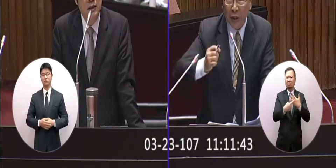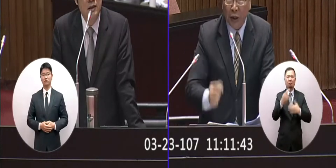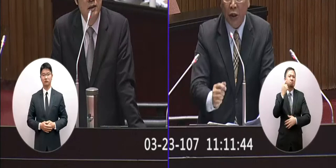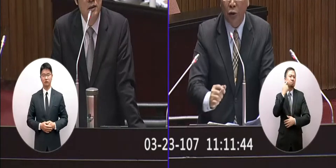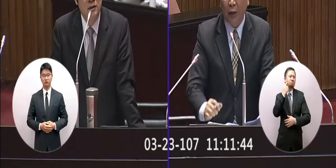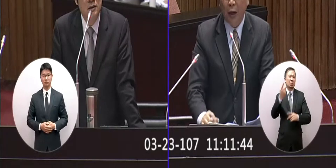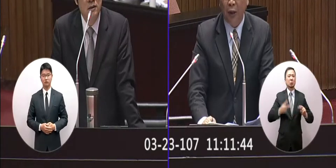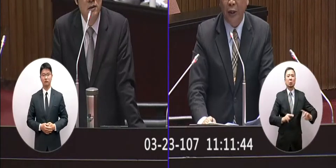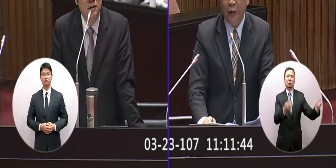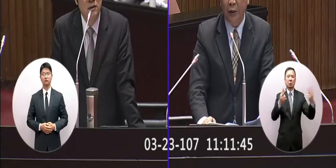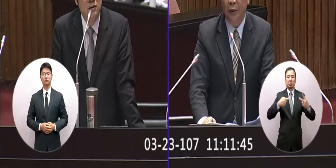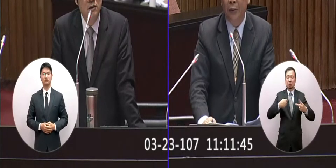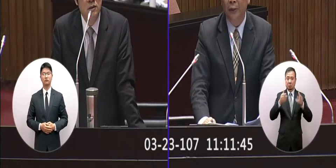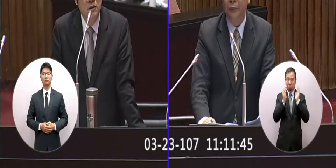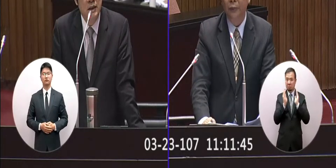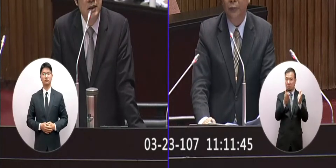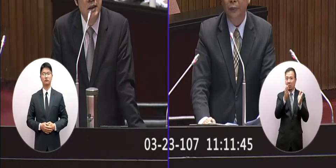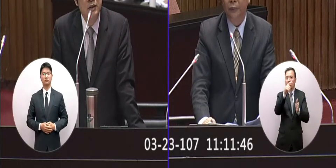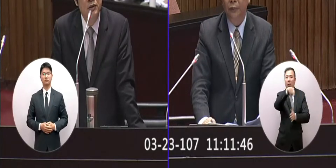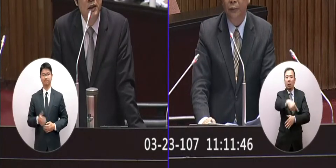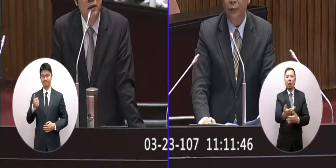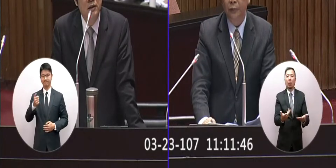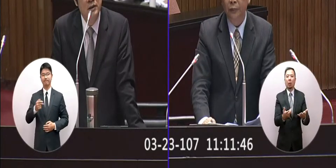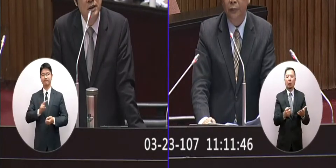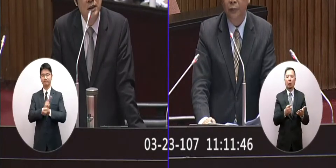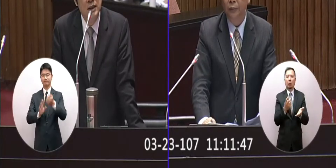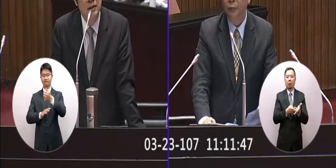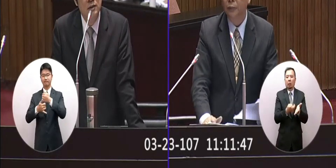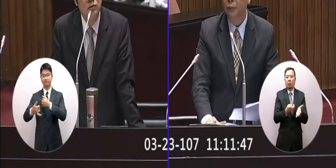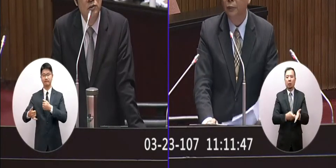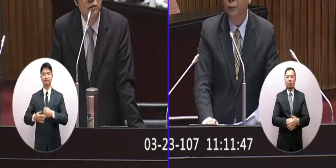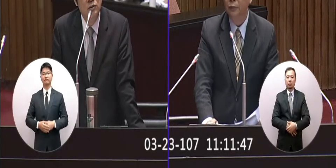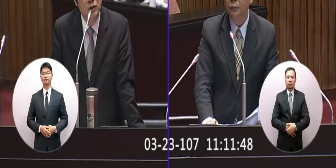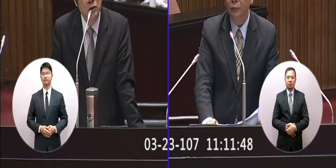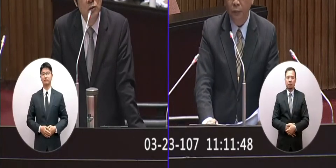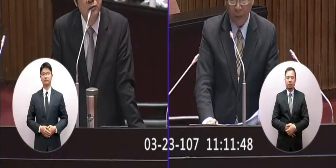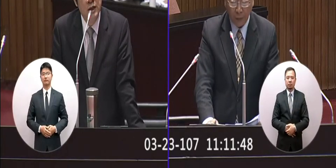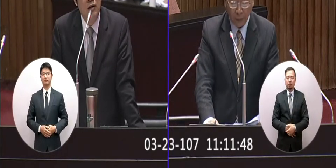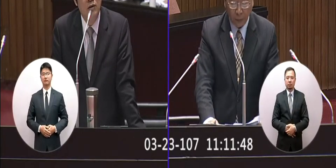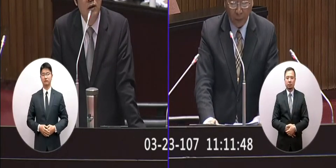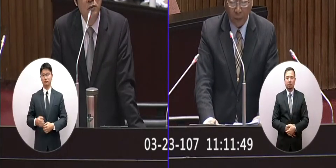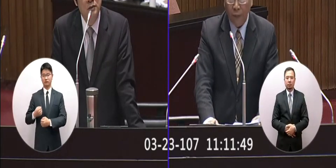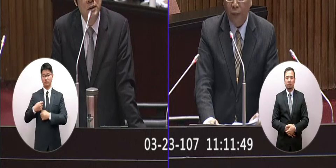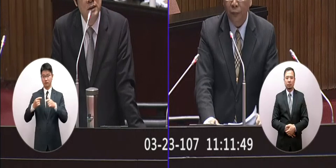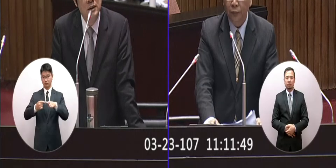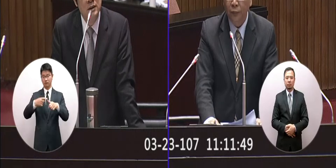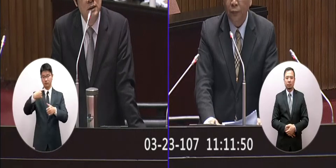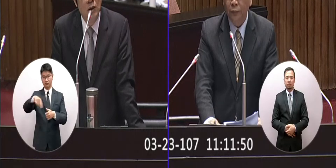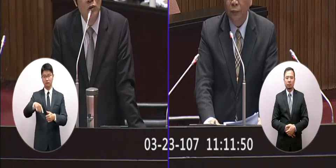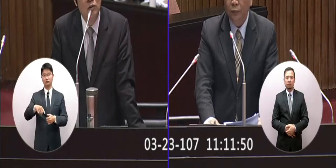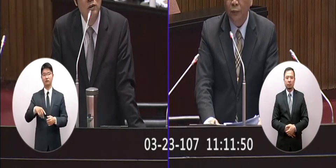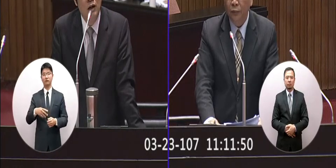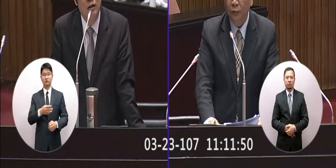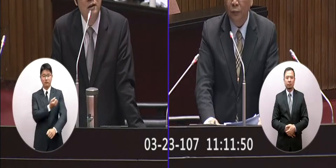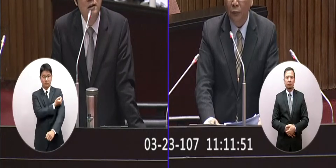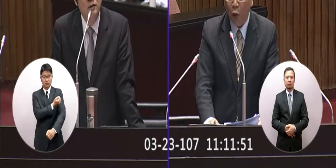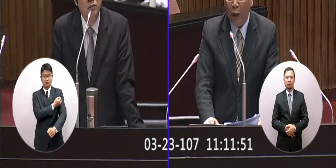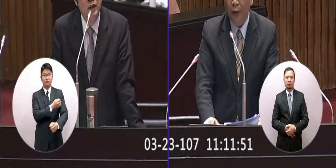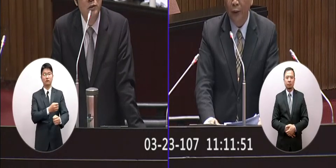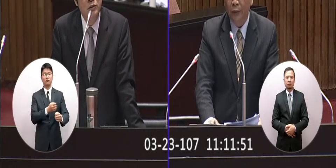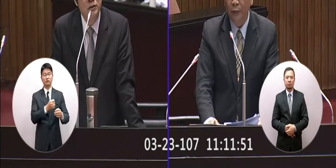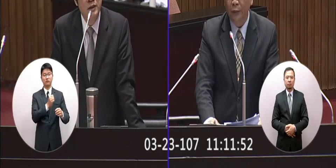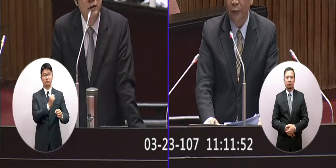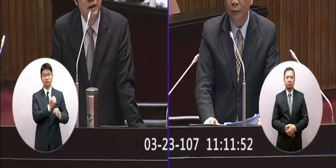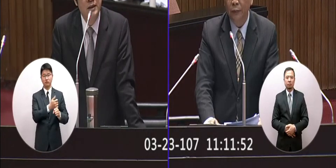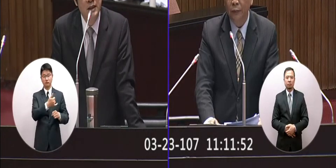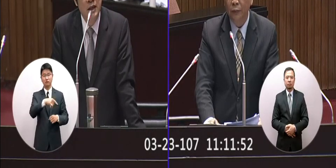套，而且柿子专挑软的吃。 感谢林委员哈，这个军工教哈，或者是劳工哈，